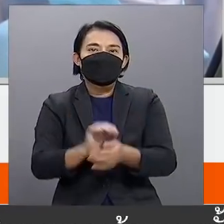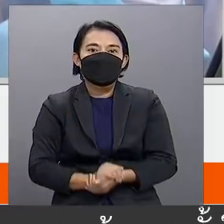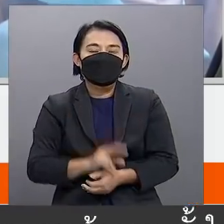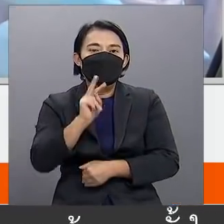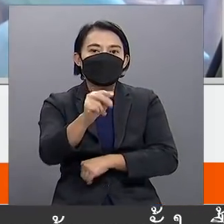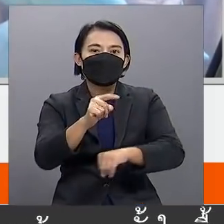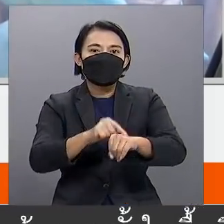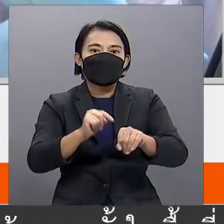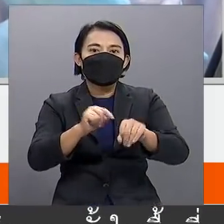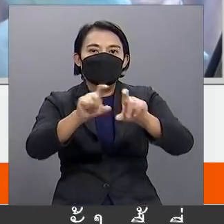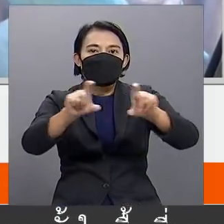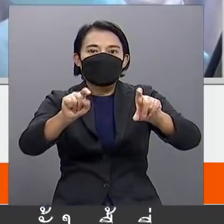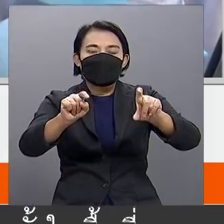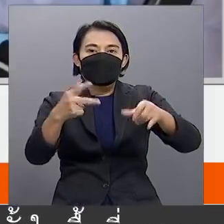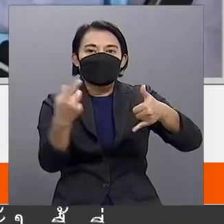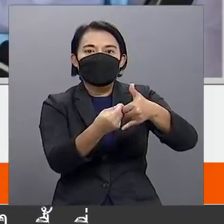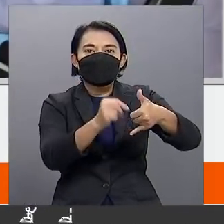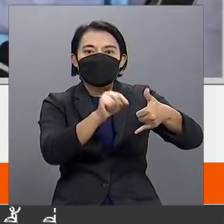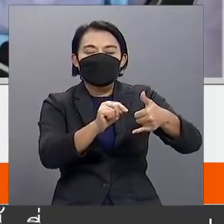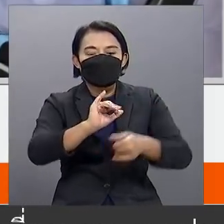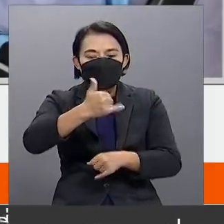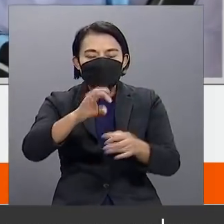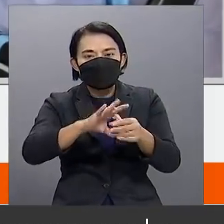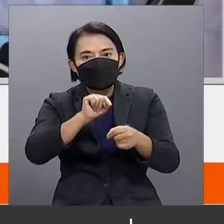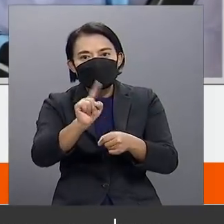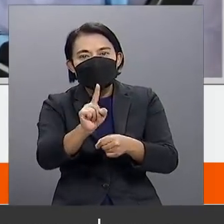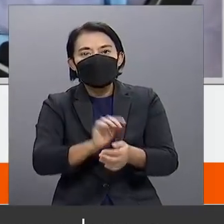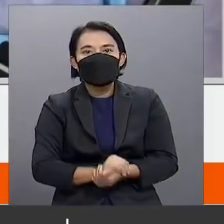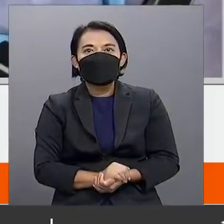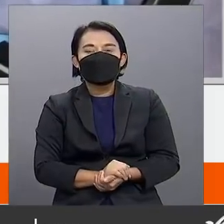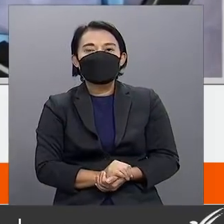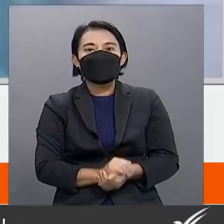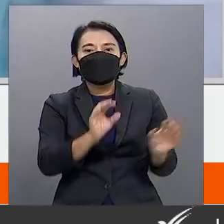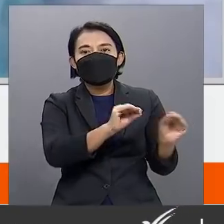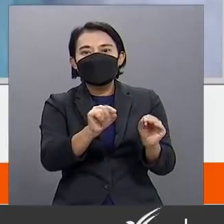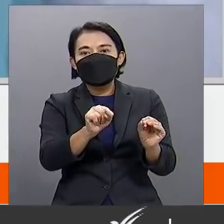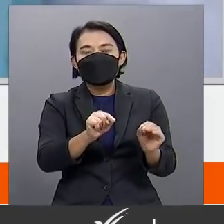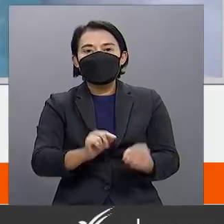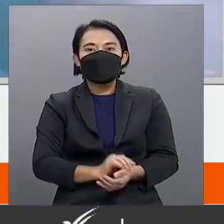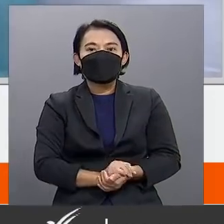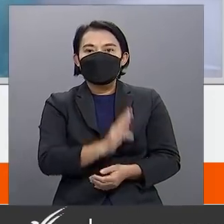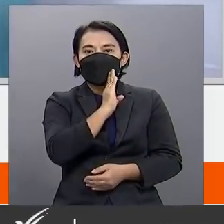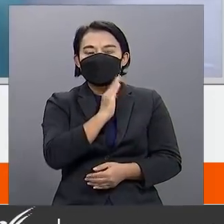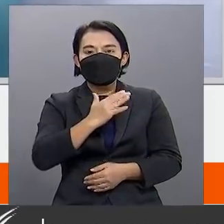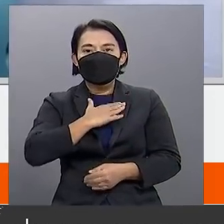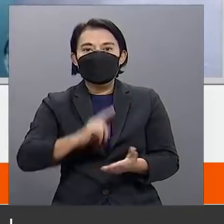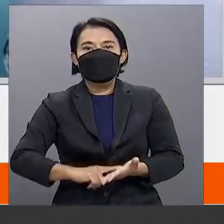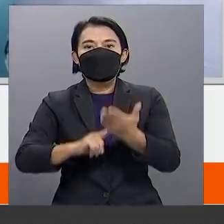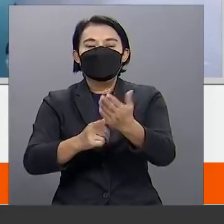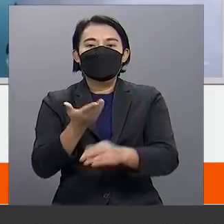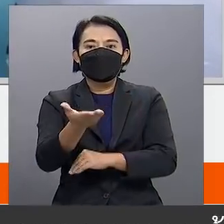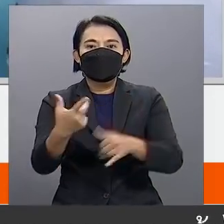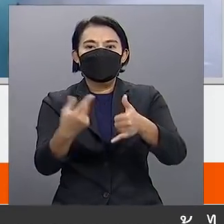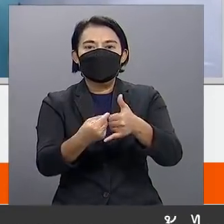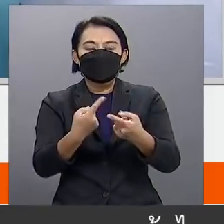ืเจาตัวเองยื้นขอชีดติดทะละ